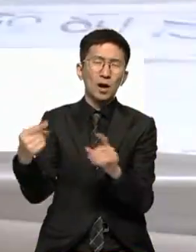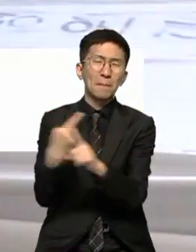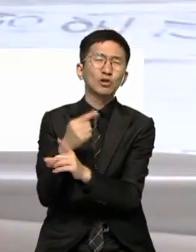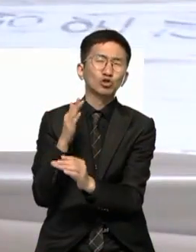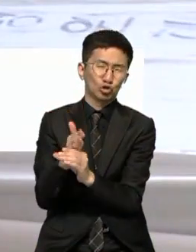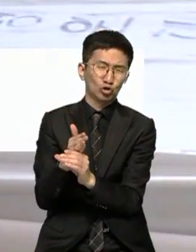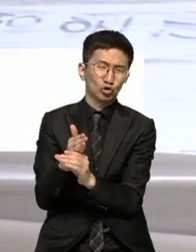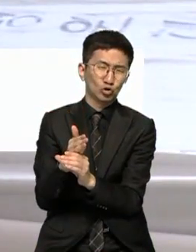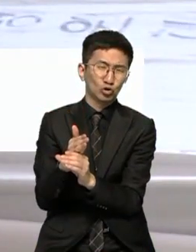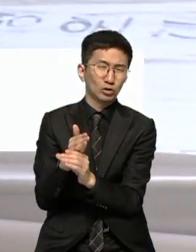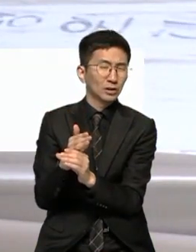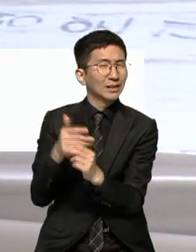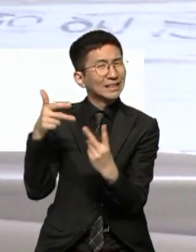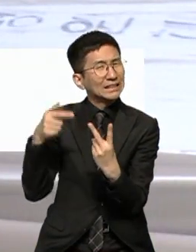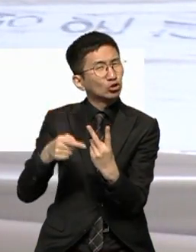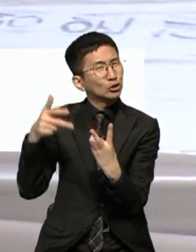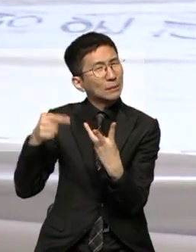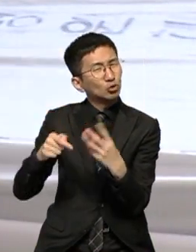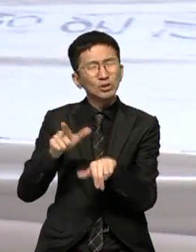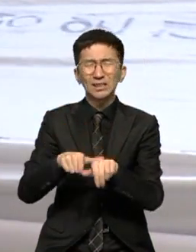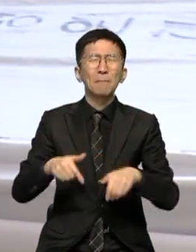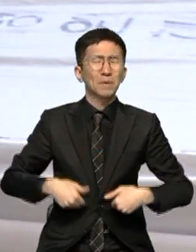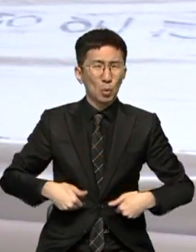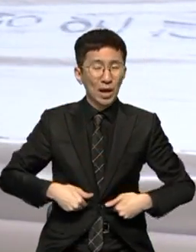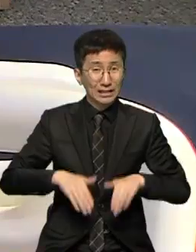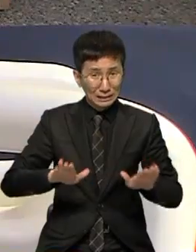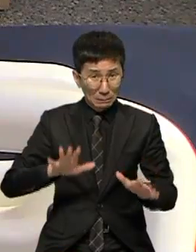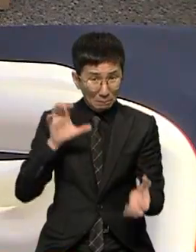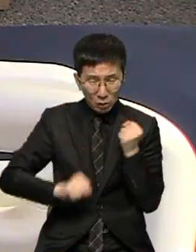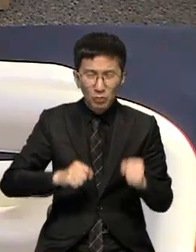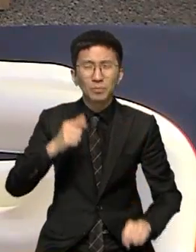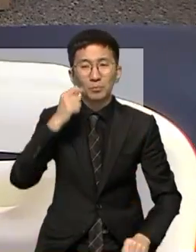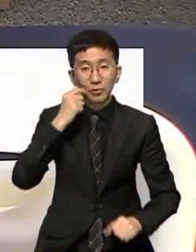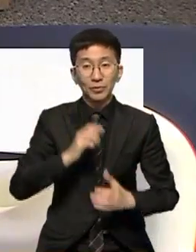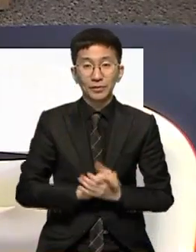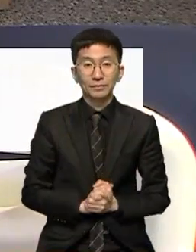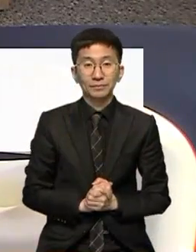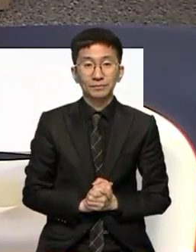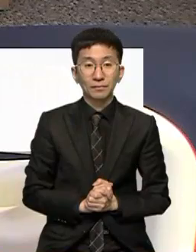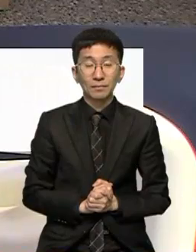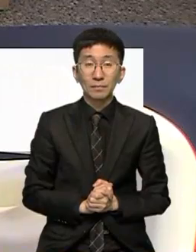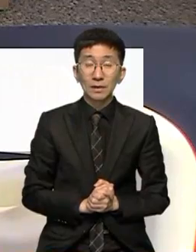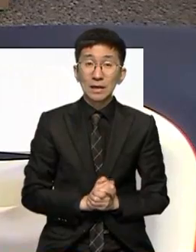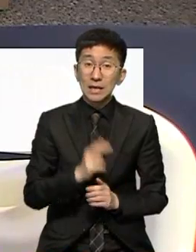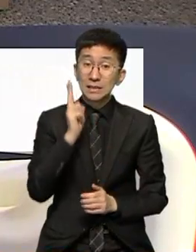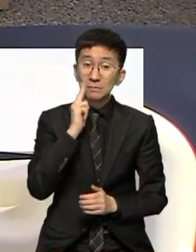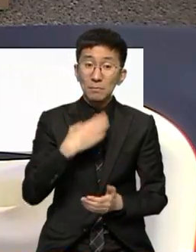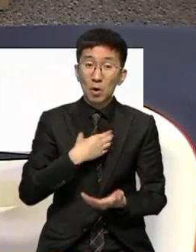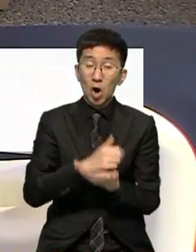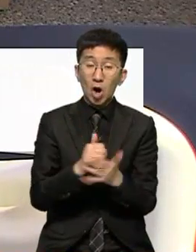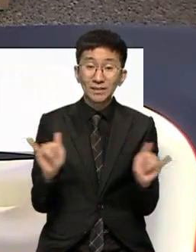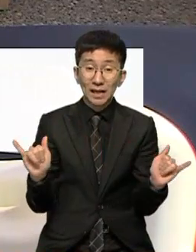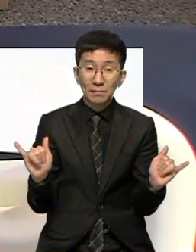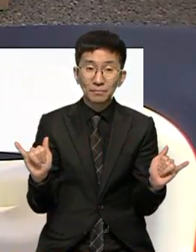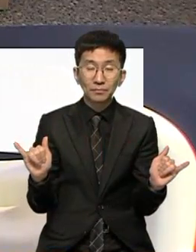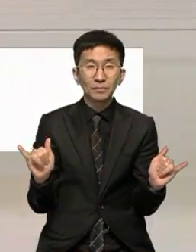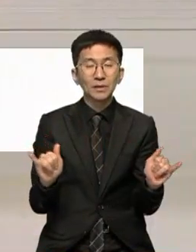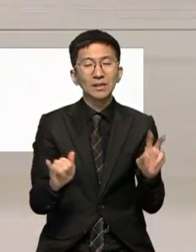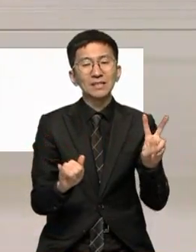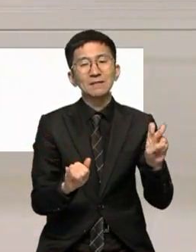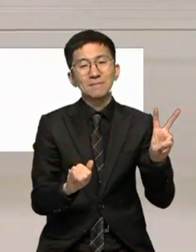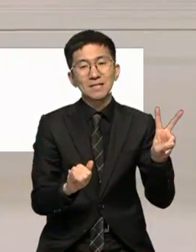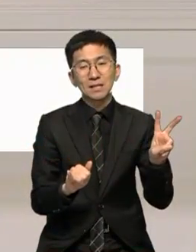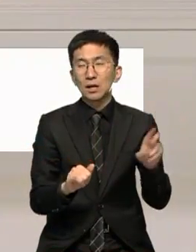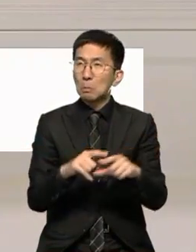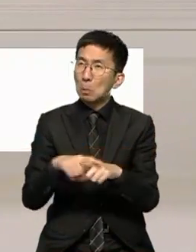최소 2주에서 3주 정도 시간이 걸릴 전망입니다. 중환자는 최대 22병상까지, 준중증 환자는 약